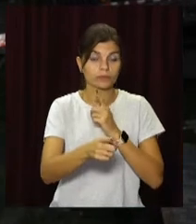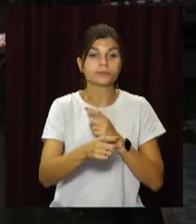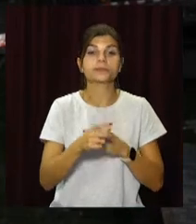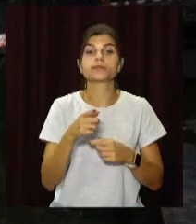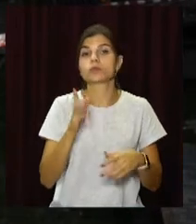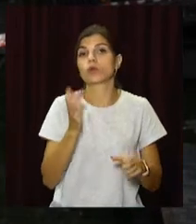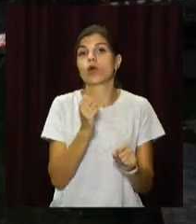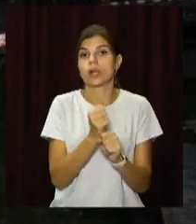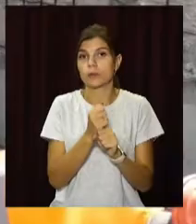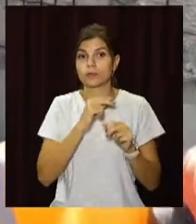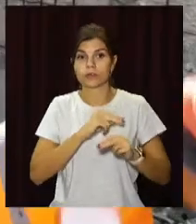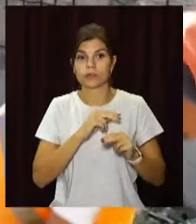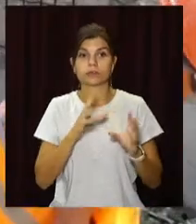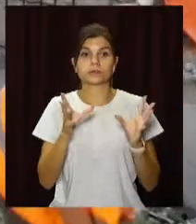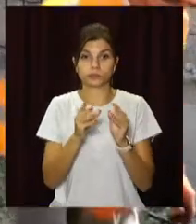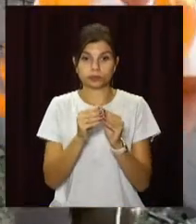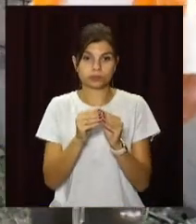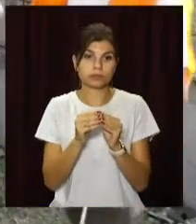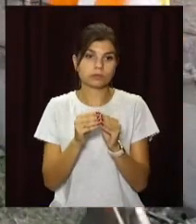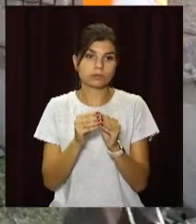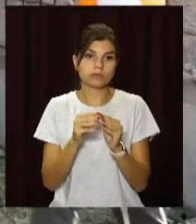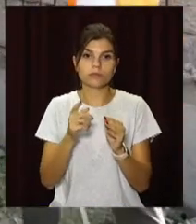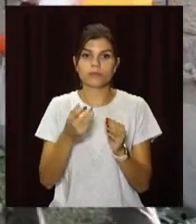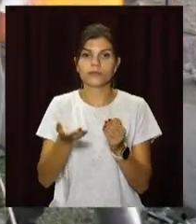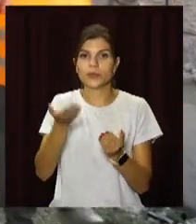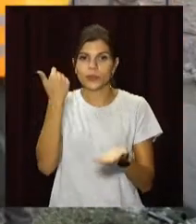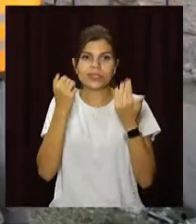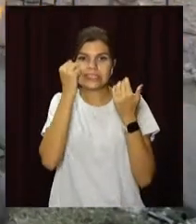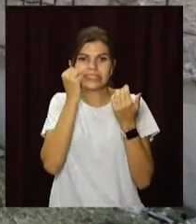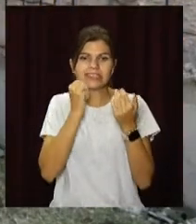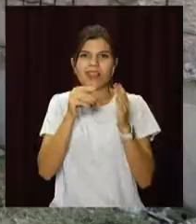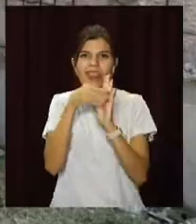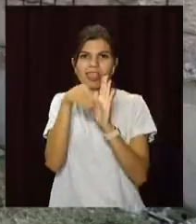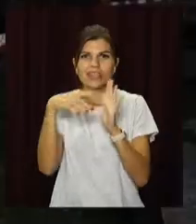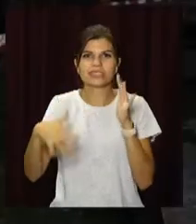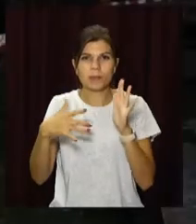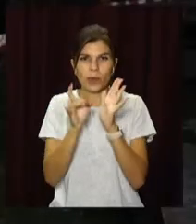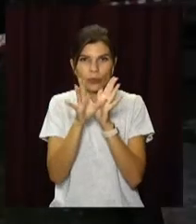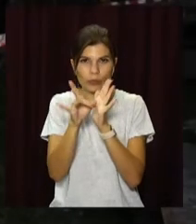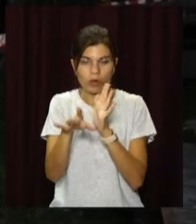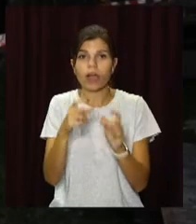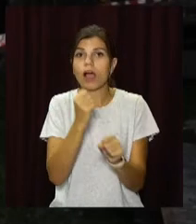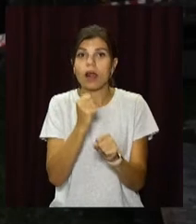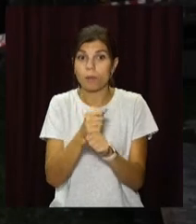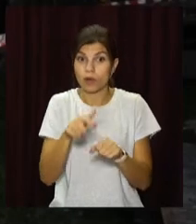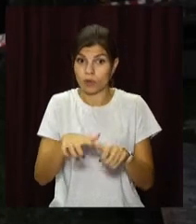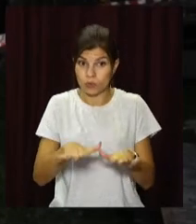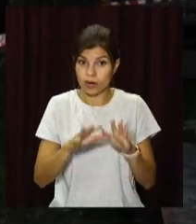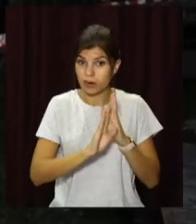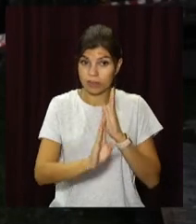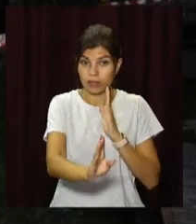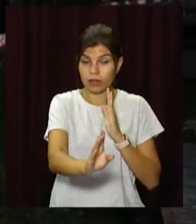виконуватись роботи з демонтажу монолітного бетону. Вартість робіт саме на цьому